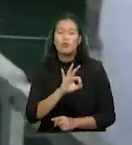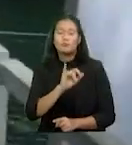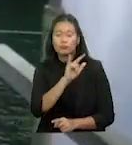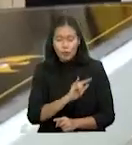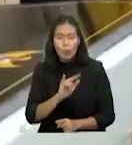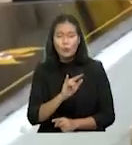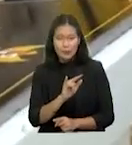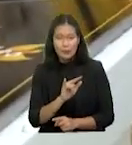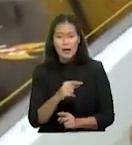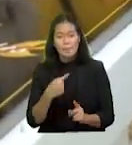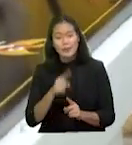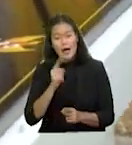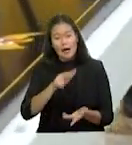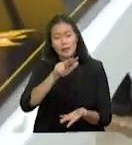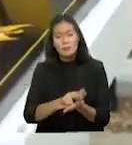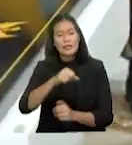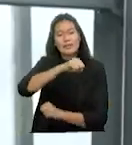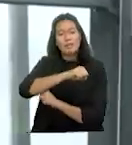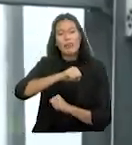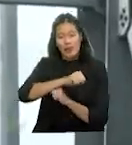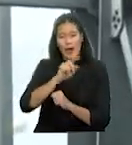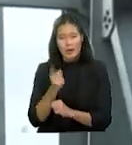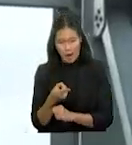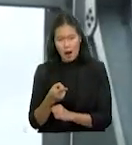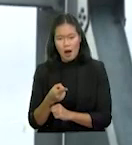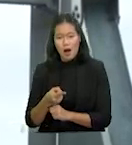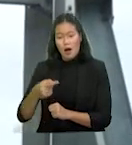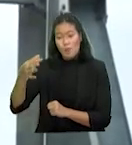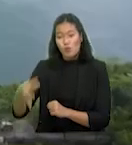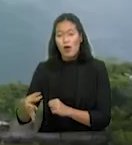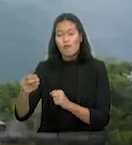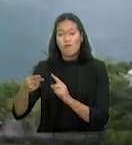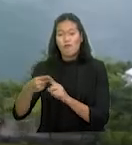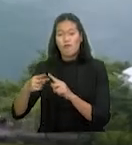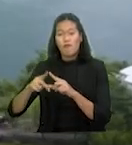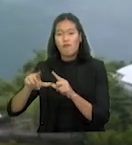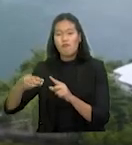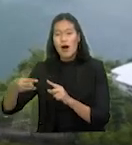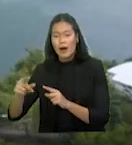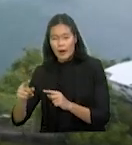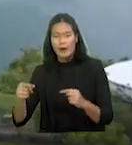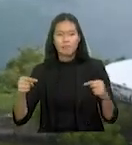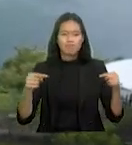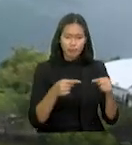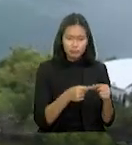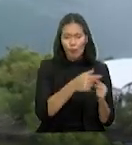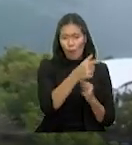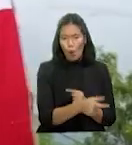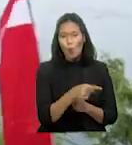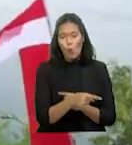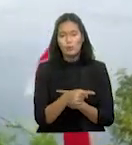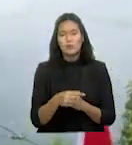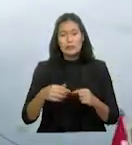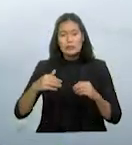Prabowo ikut juga menyaksikan peresmian jembatan Weir Fire yang menghubungkan Pulau Fire dan Pulau Kai di Kabupaten Maluku Tenggara. Jembatan